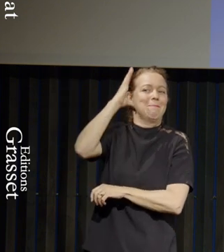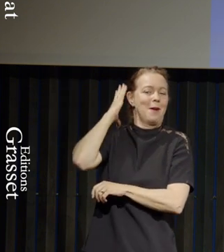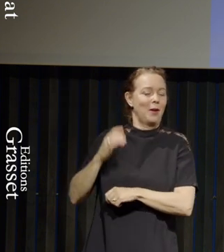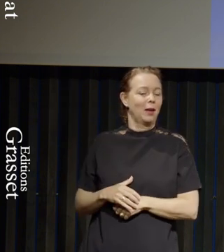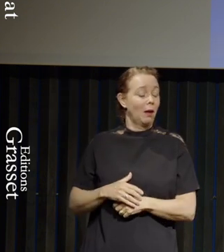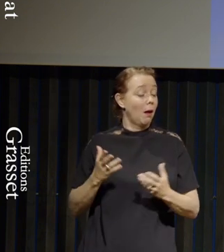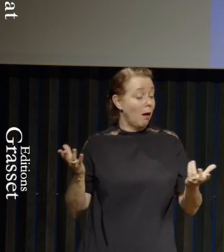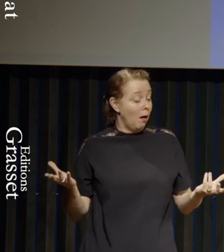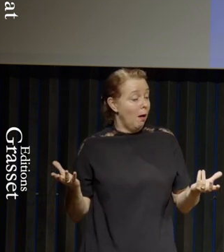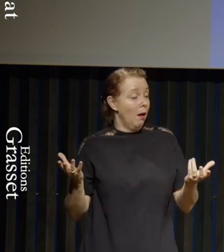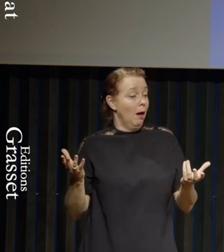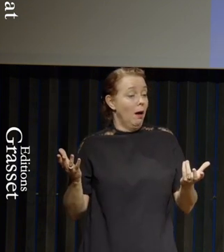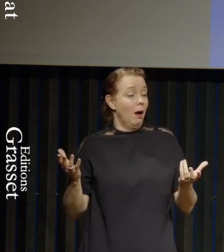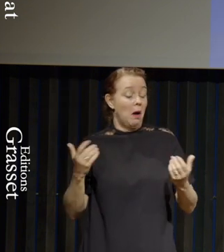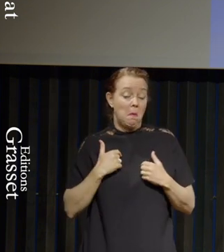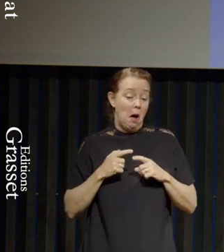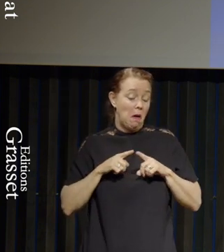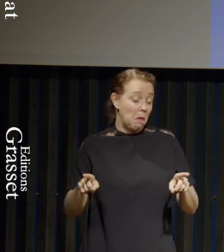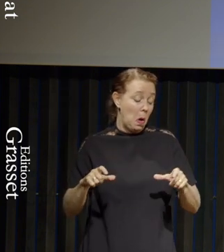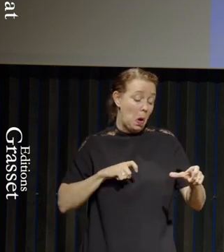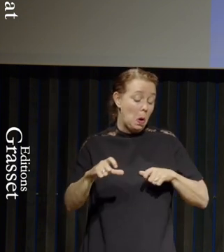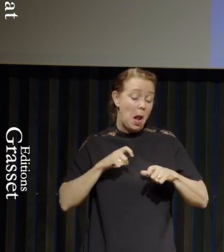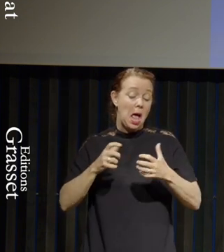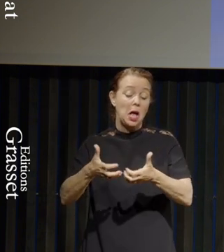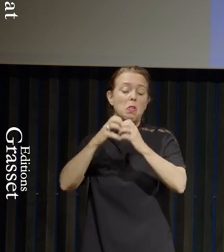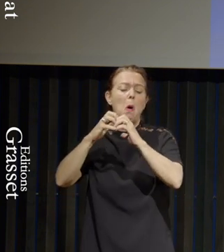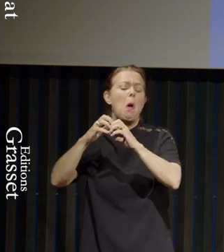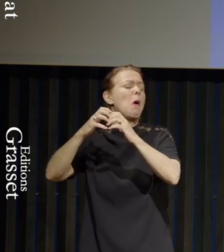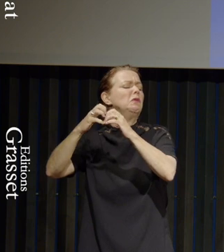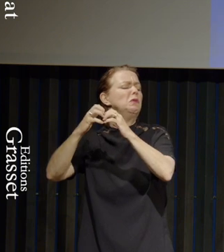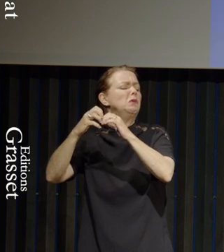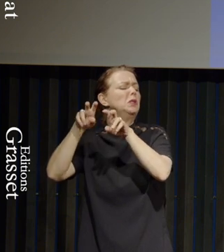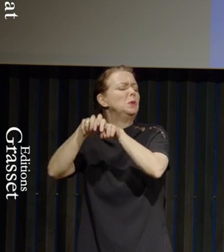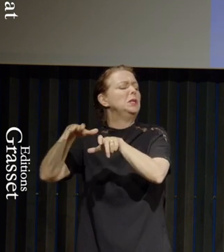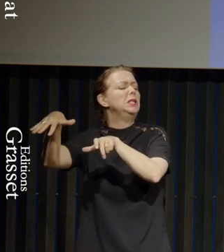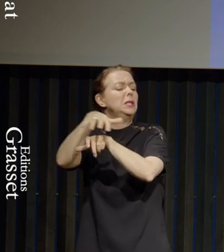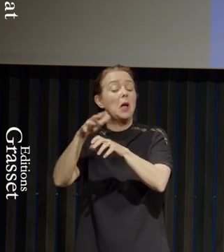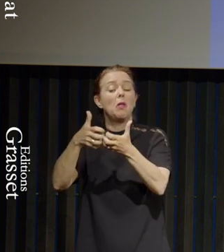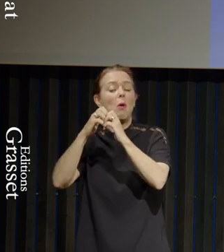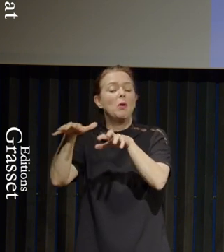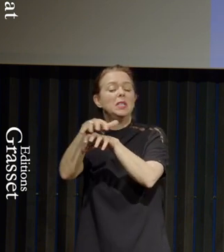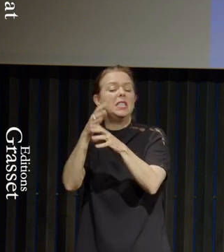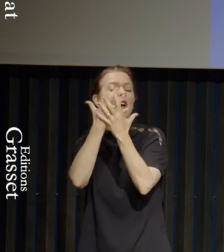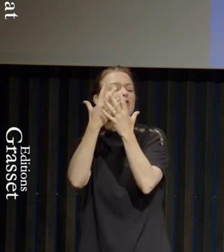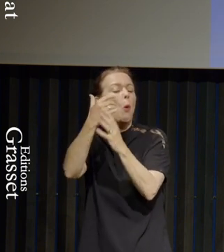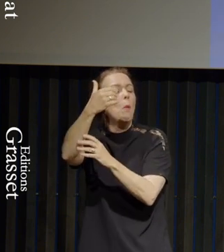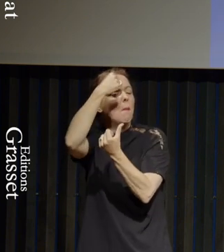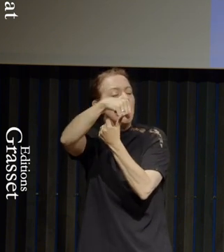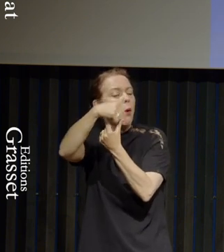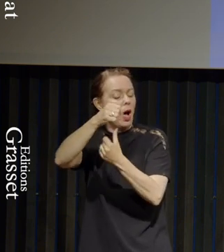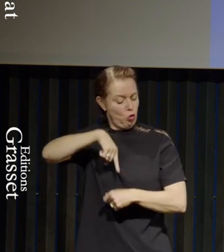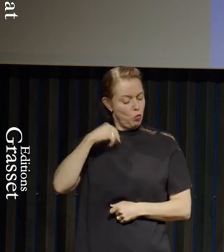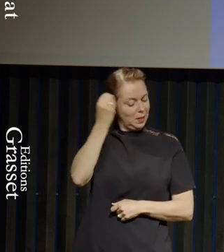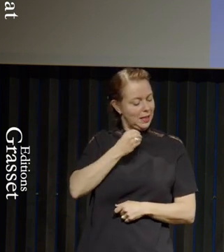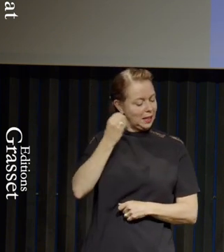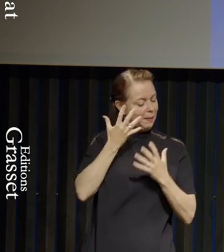se différenciant de nos collègues, nos chers collègues neurologues, en disant « en neurologie, c'est le trouble de la mémoire, en psychiatrie,